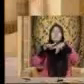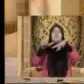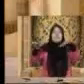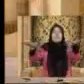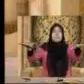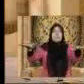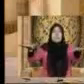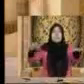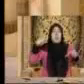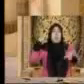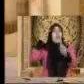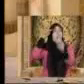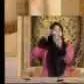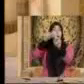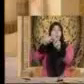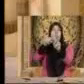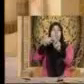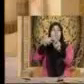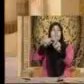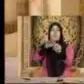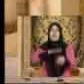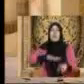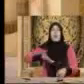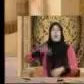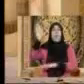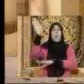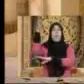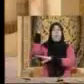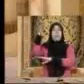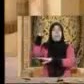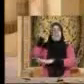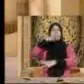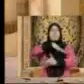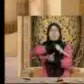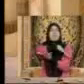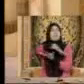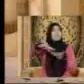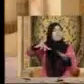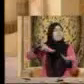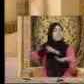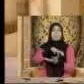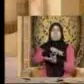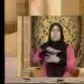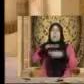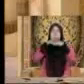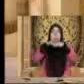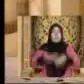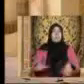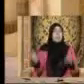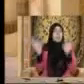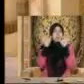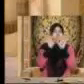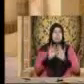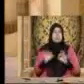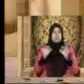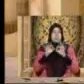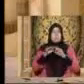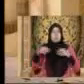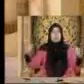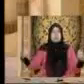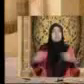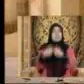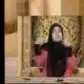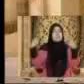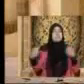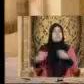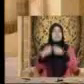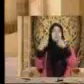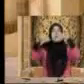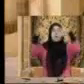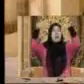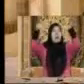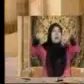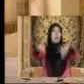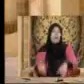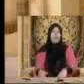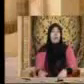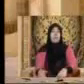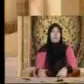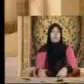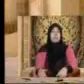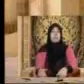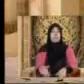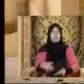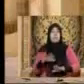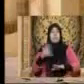تدخل البلاد في حيرة، وتدخل البلاد في نزاع، وتدخل البلاد في خراب، تدخل البلاد